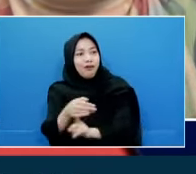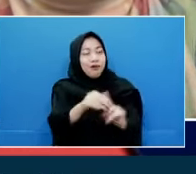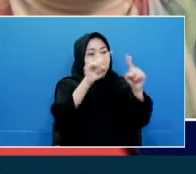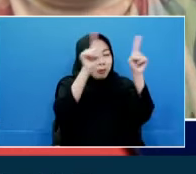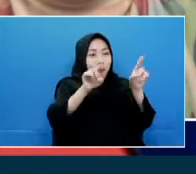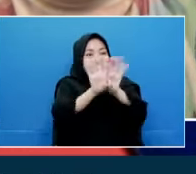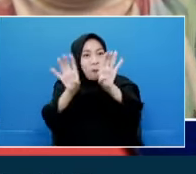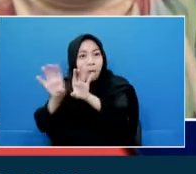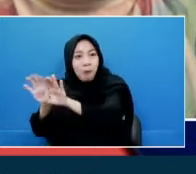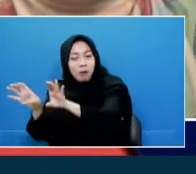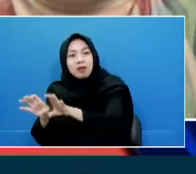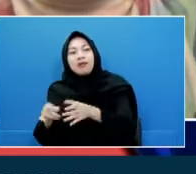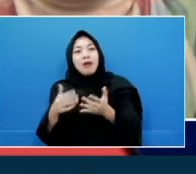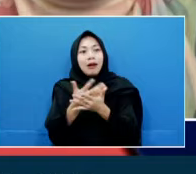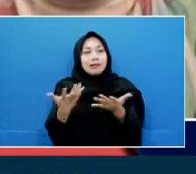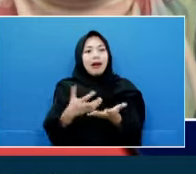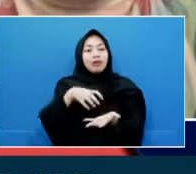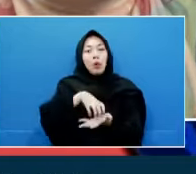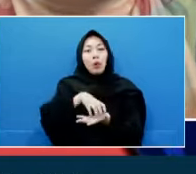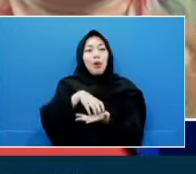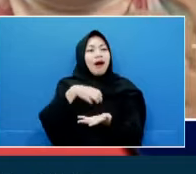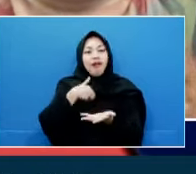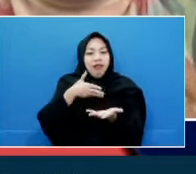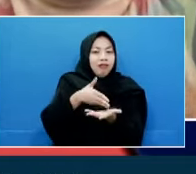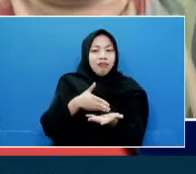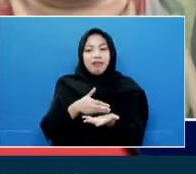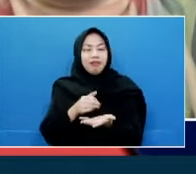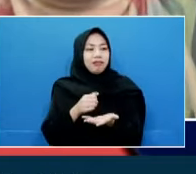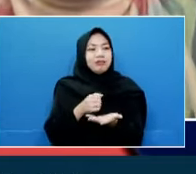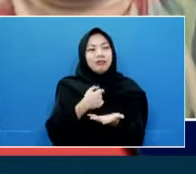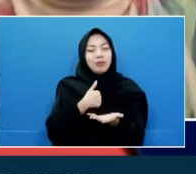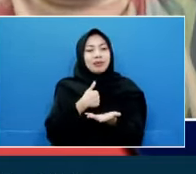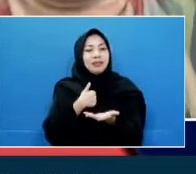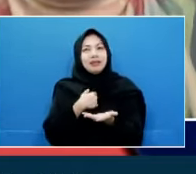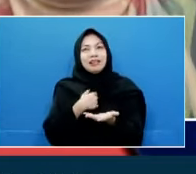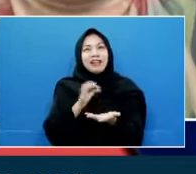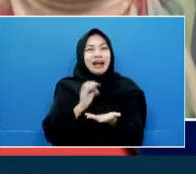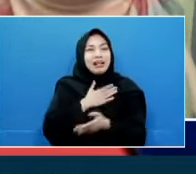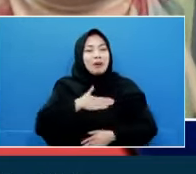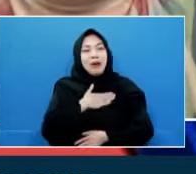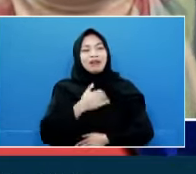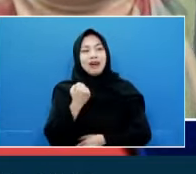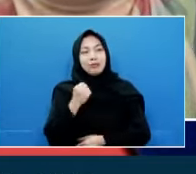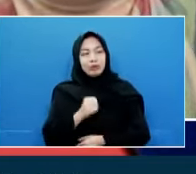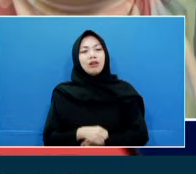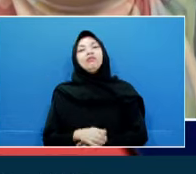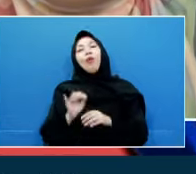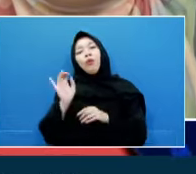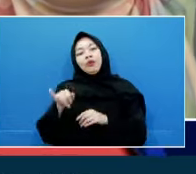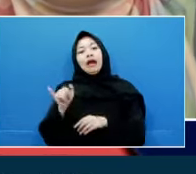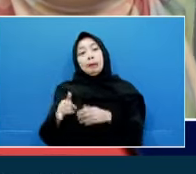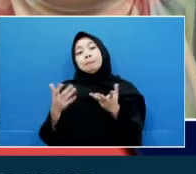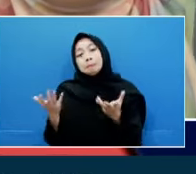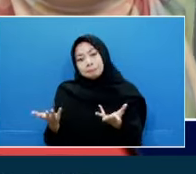diberikan secara ee longgar gitu seakan-akan semuanya disesaki oleh alat peraga bukan di sini seperu esensinya baik kita berharap ya ini masih